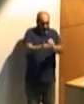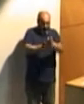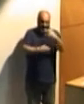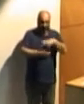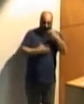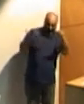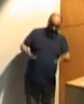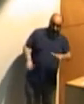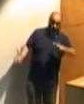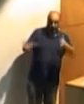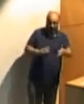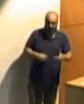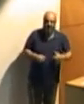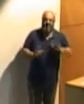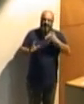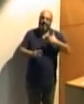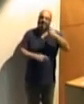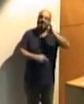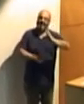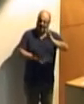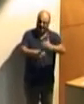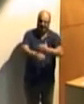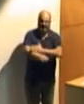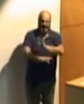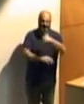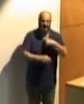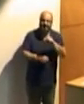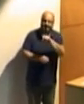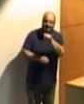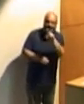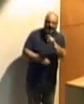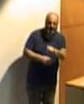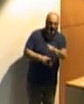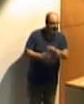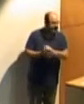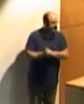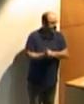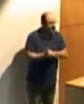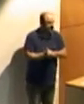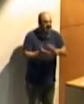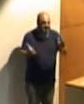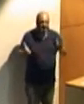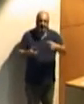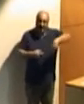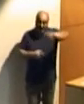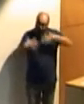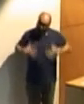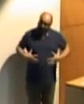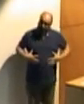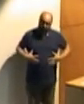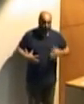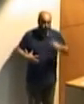avant de commencer avant de faire mon le début demande man 2 de mon intervention si je vous dis est ce que notre corps nous